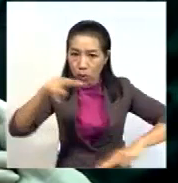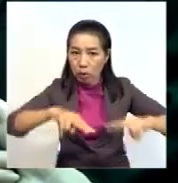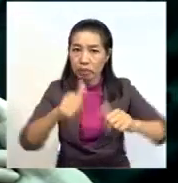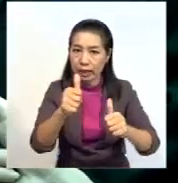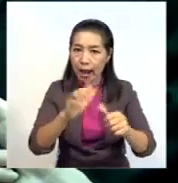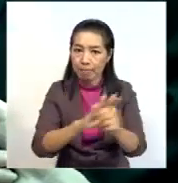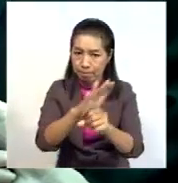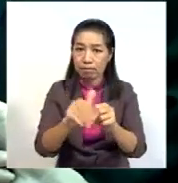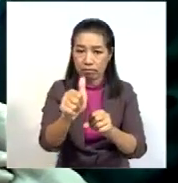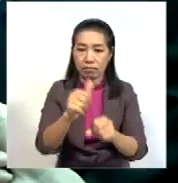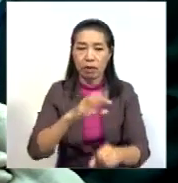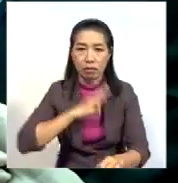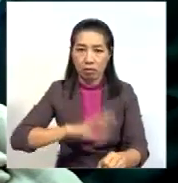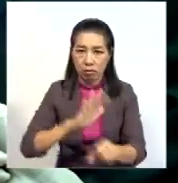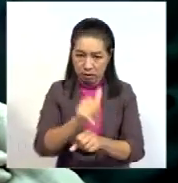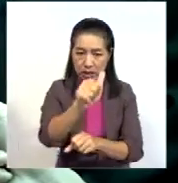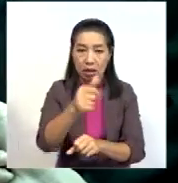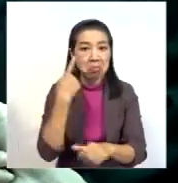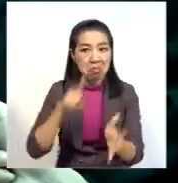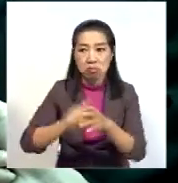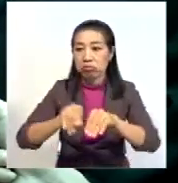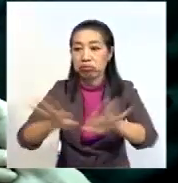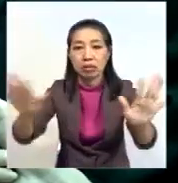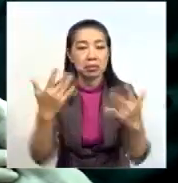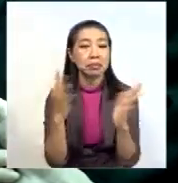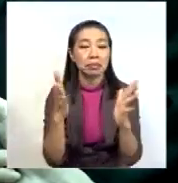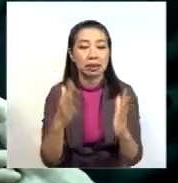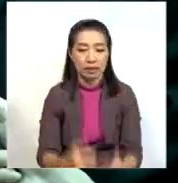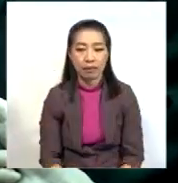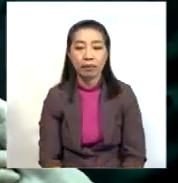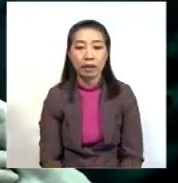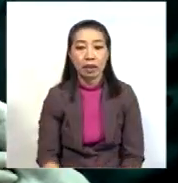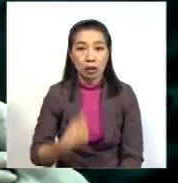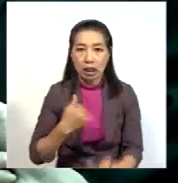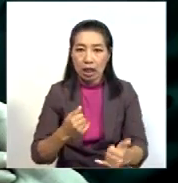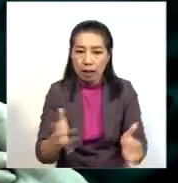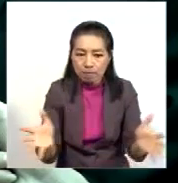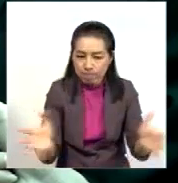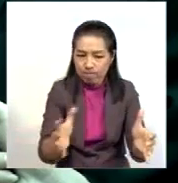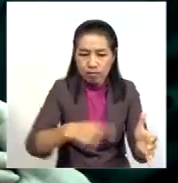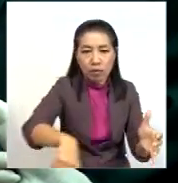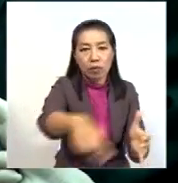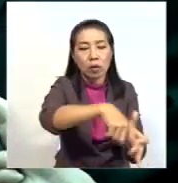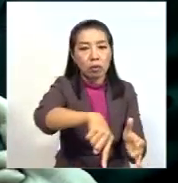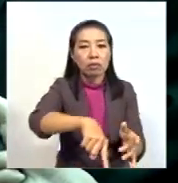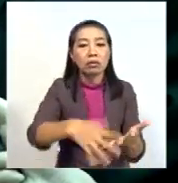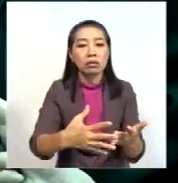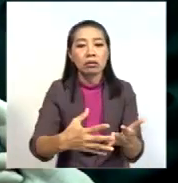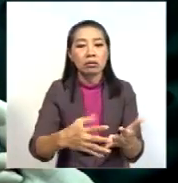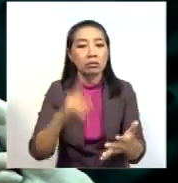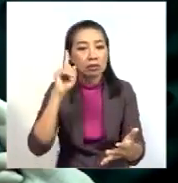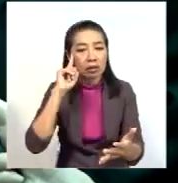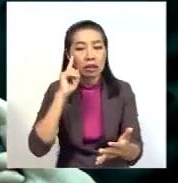ในระดับที่น่าพอใจนะครับไม่ได้มีการแพร่ระบาดอะไรออกไปมากมายเราขีดวงจำกัดตีกรอบให้อยู่